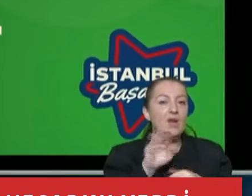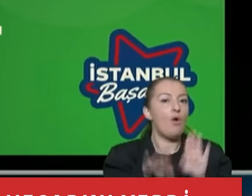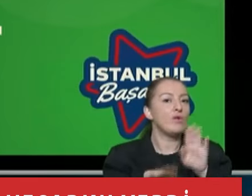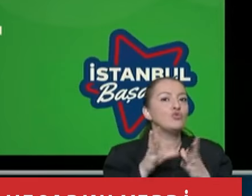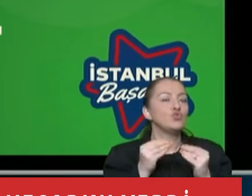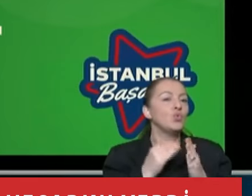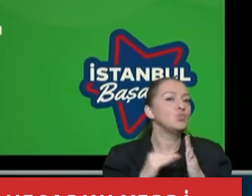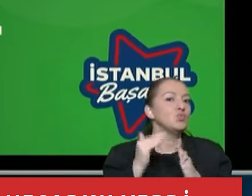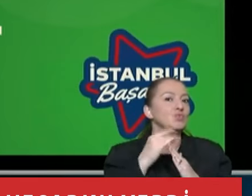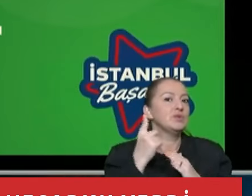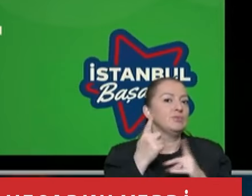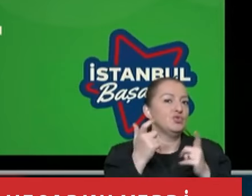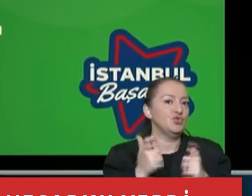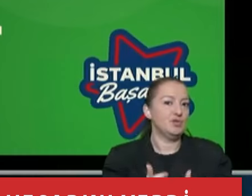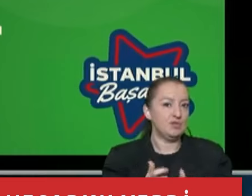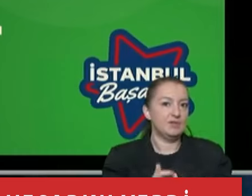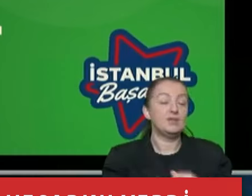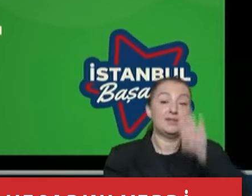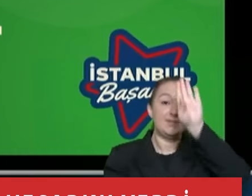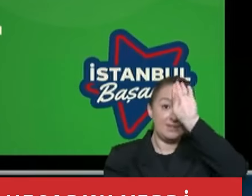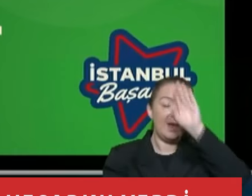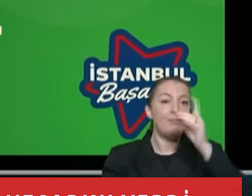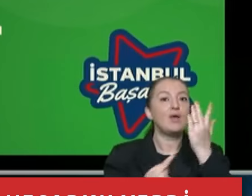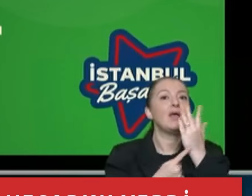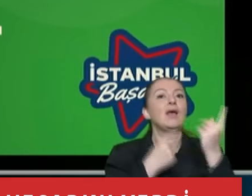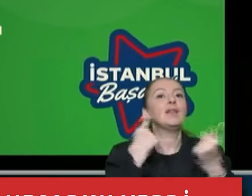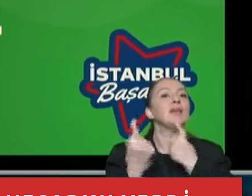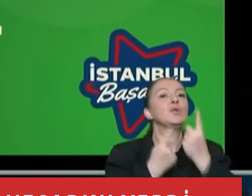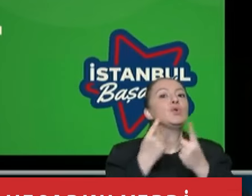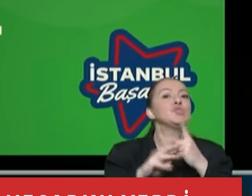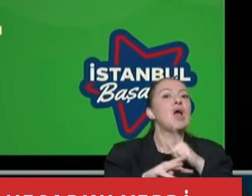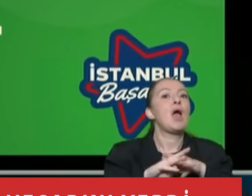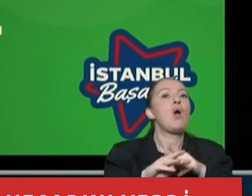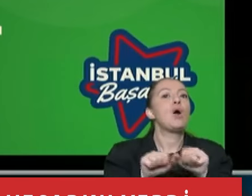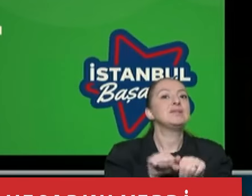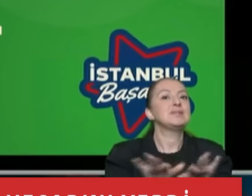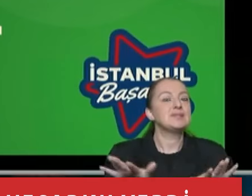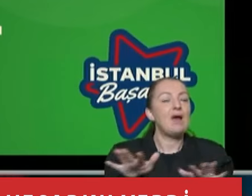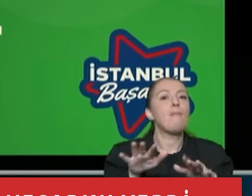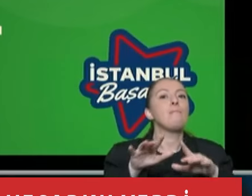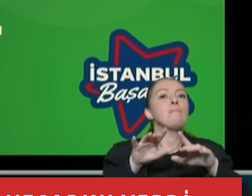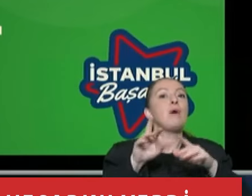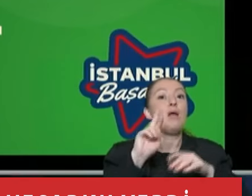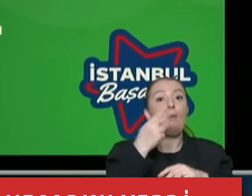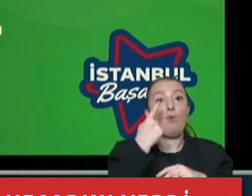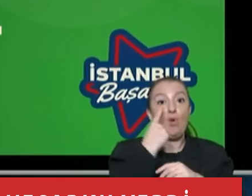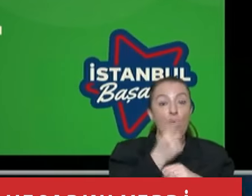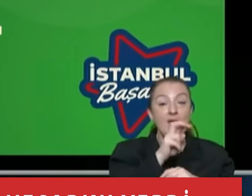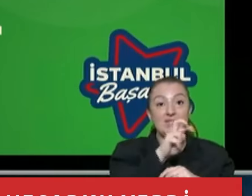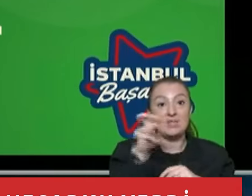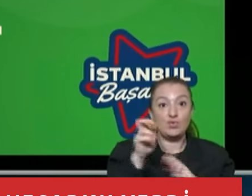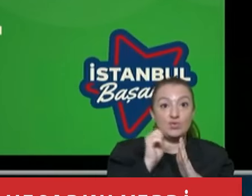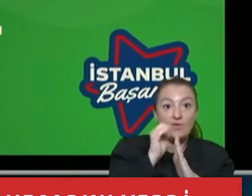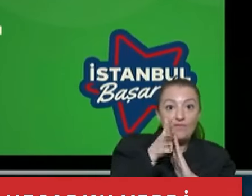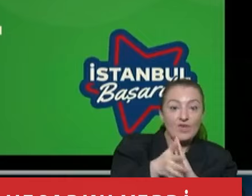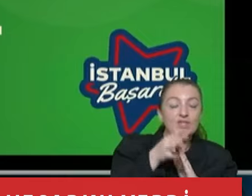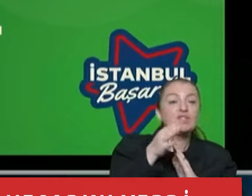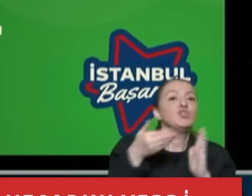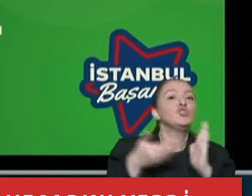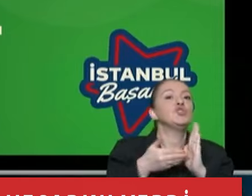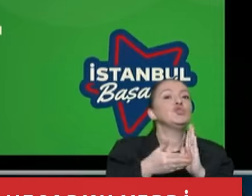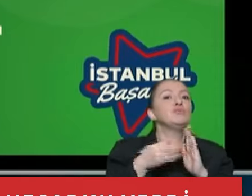üzerinde bir şehirdir İstanbul teknoloji ekosistemi raporuna göre 800'e Aşkın girişimci şirketin